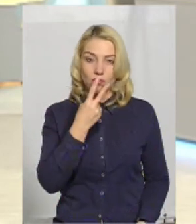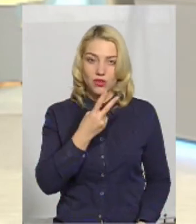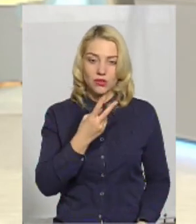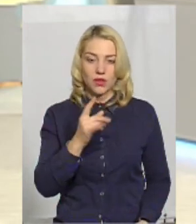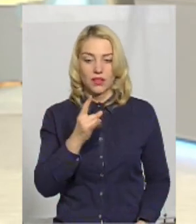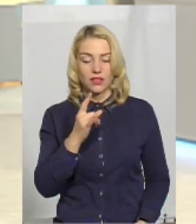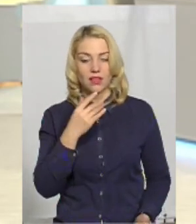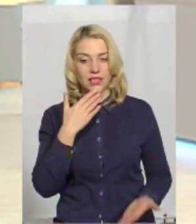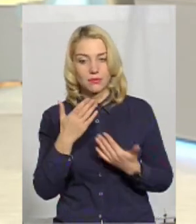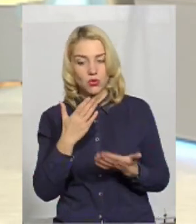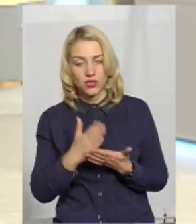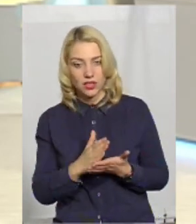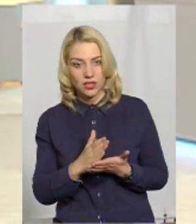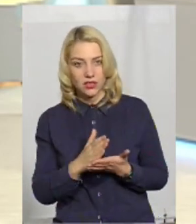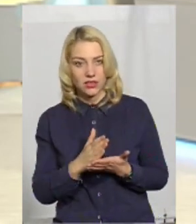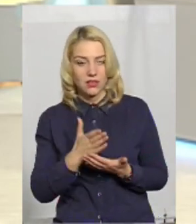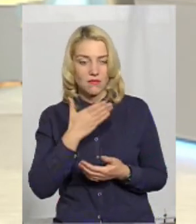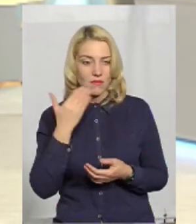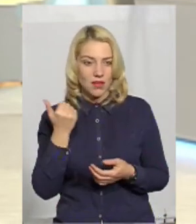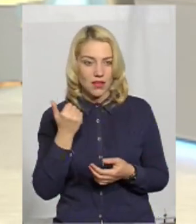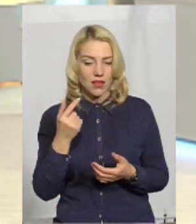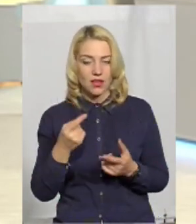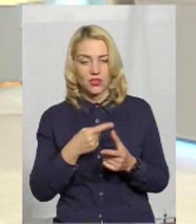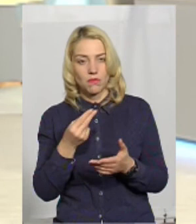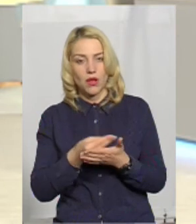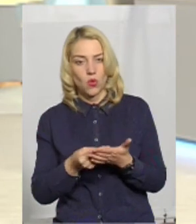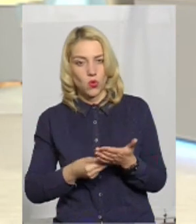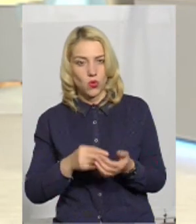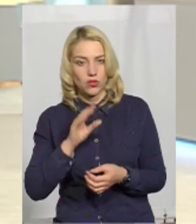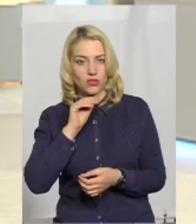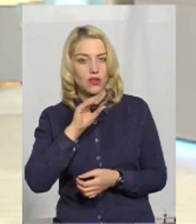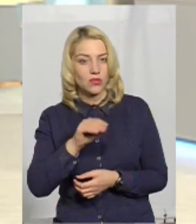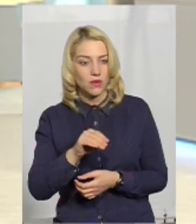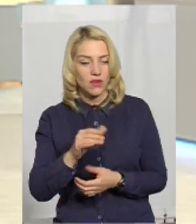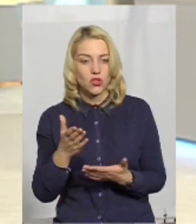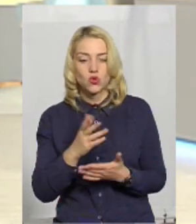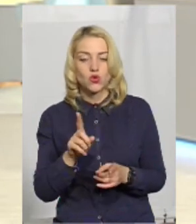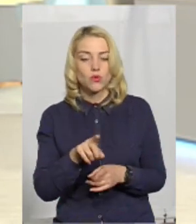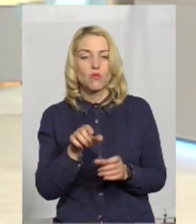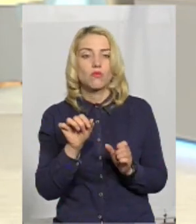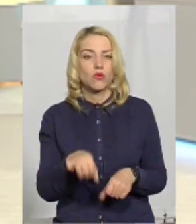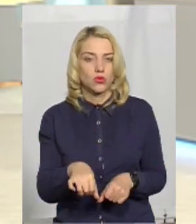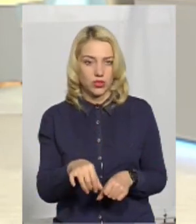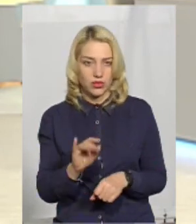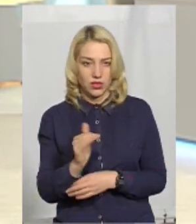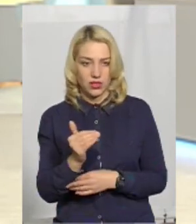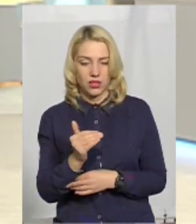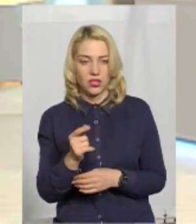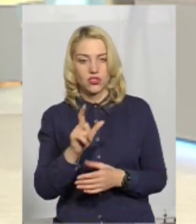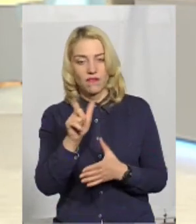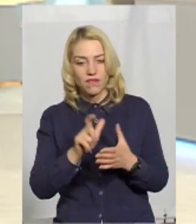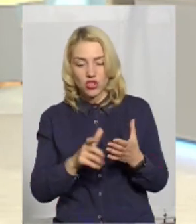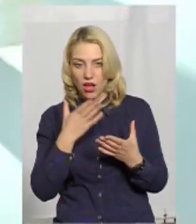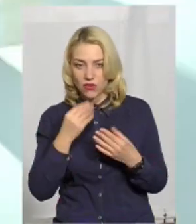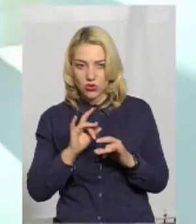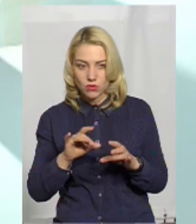спілкується, там, чи навіть 2,5, чи дитина спілкується, чи вона малює, чи вона розмовляє, які в неї, що вона може, чи вона вже того віршика